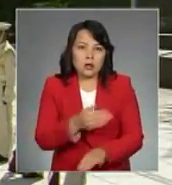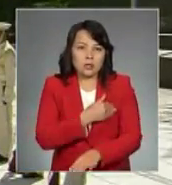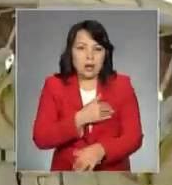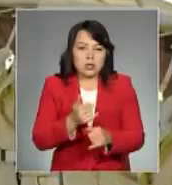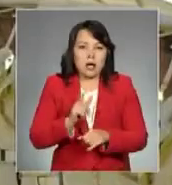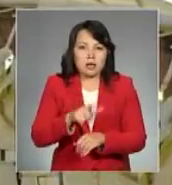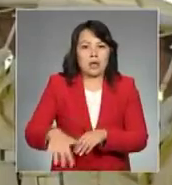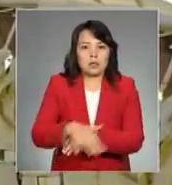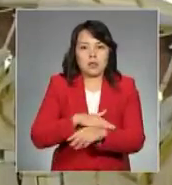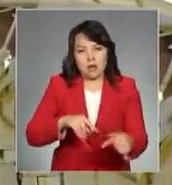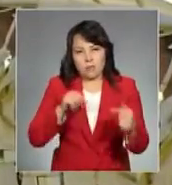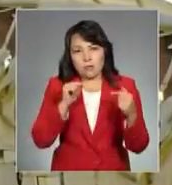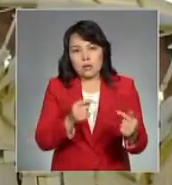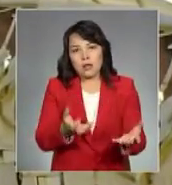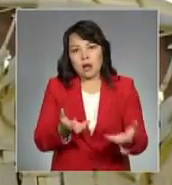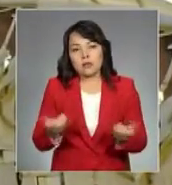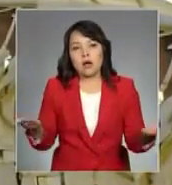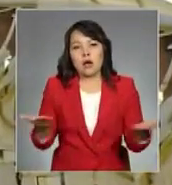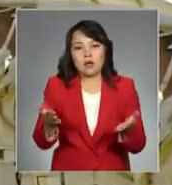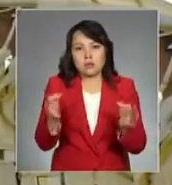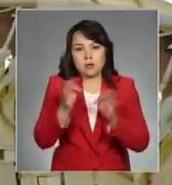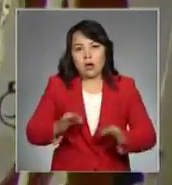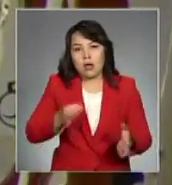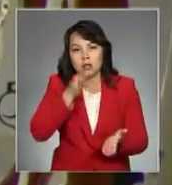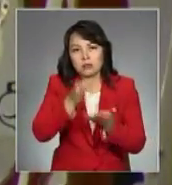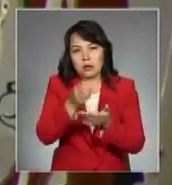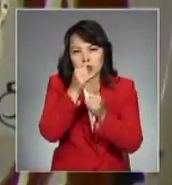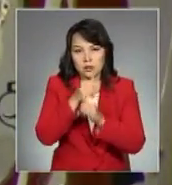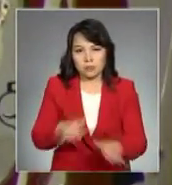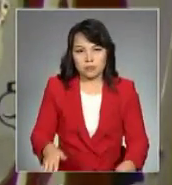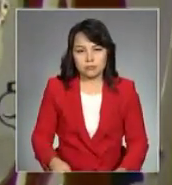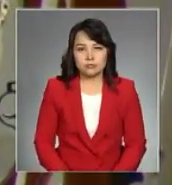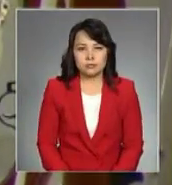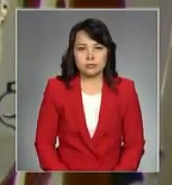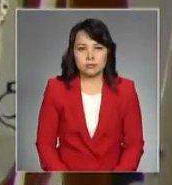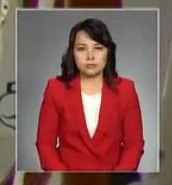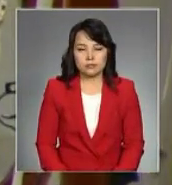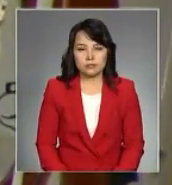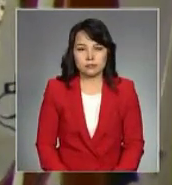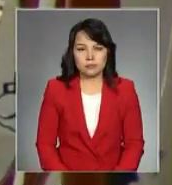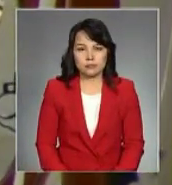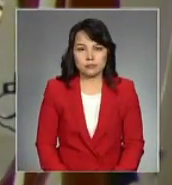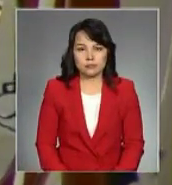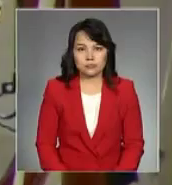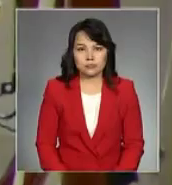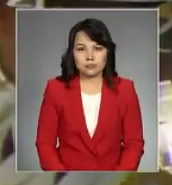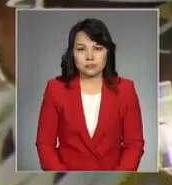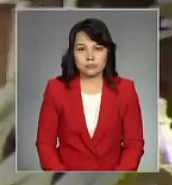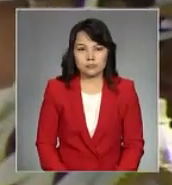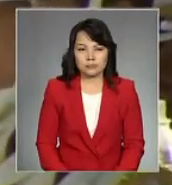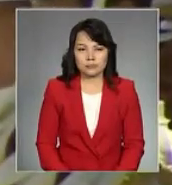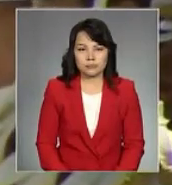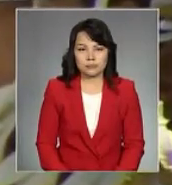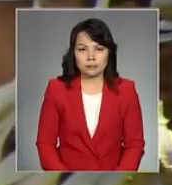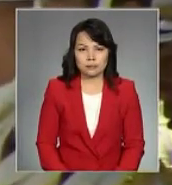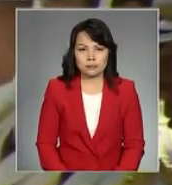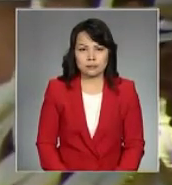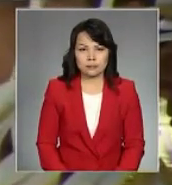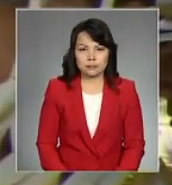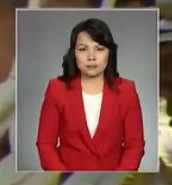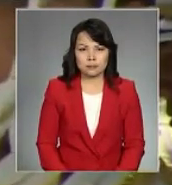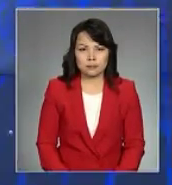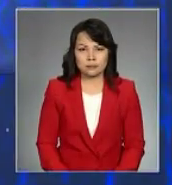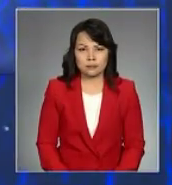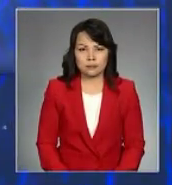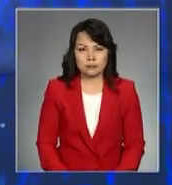Алайда халықтың оны қалай қабылдайтынын дөп басып айту мүмкін емес. Жұлдыз Атагелдиева, Әсем Хасенқызы, 24 кезет.